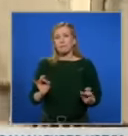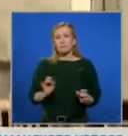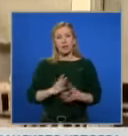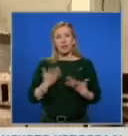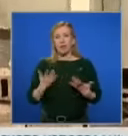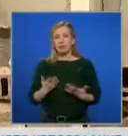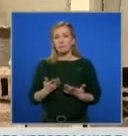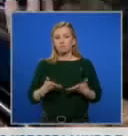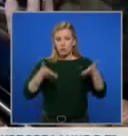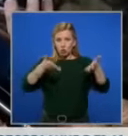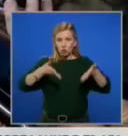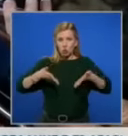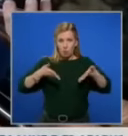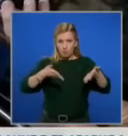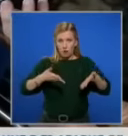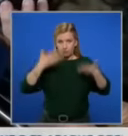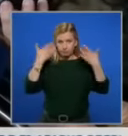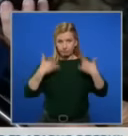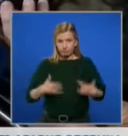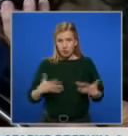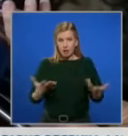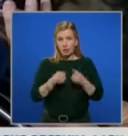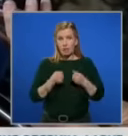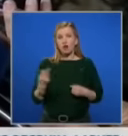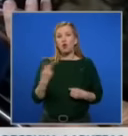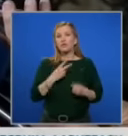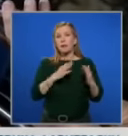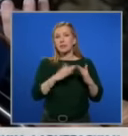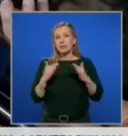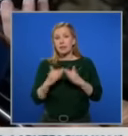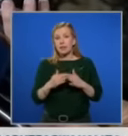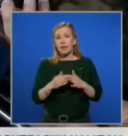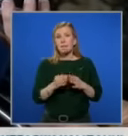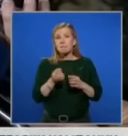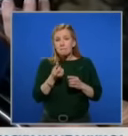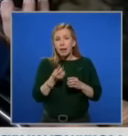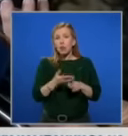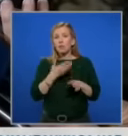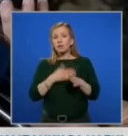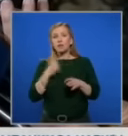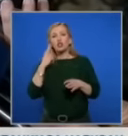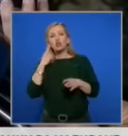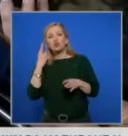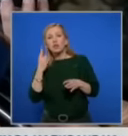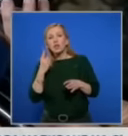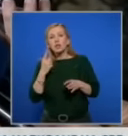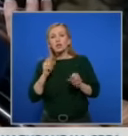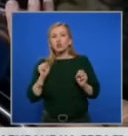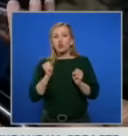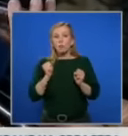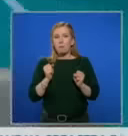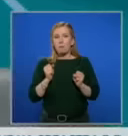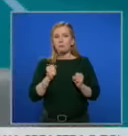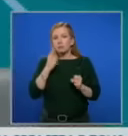на починали е бил намерен от двама съседи, които малко преди това са чули шум и миризма, която определят